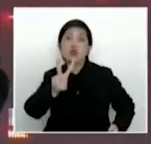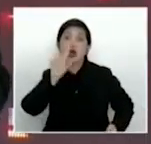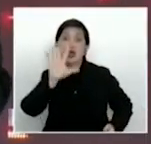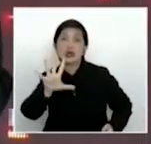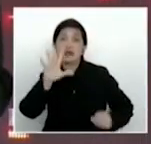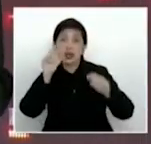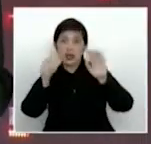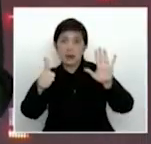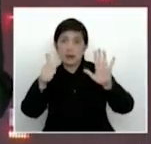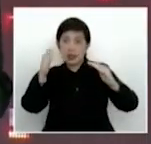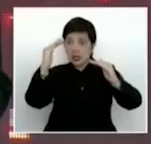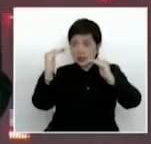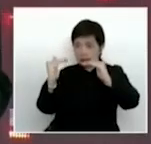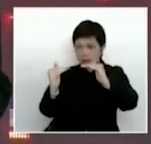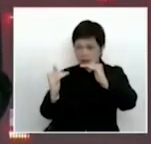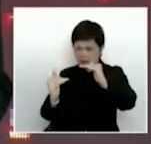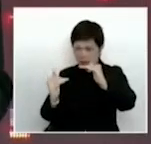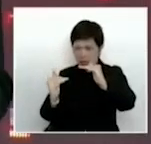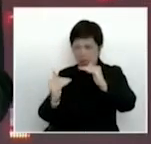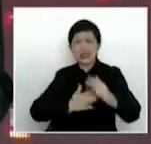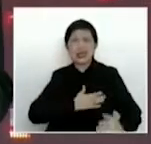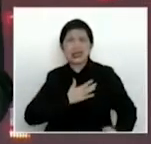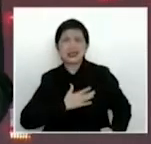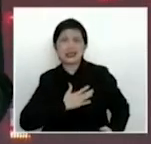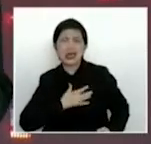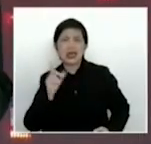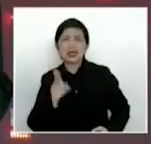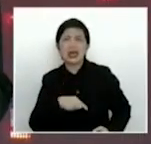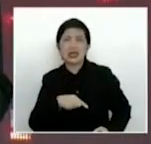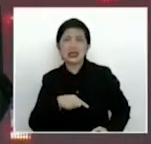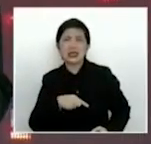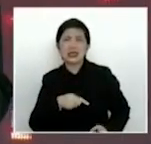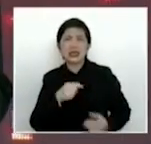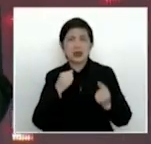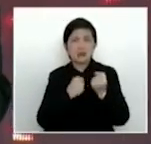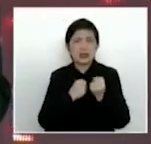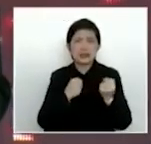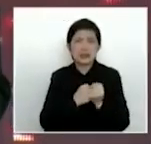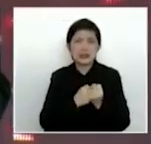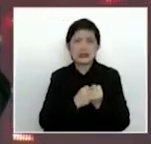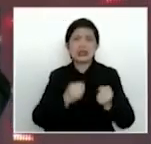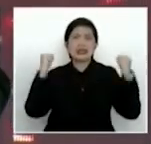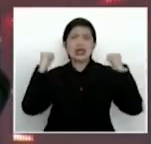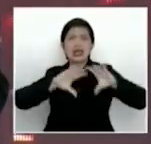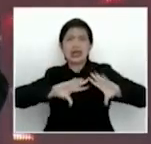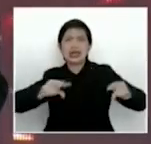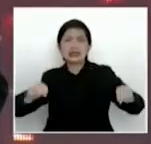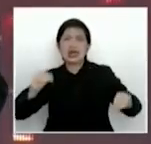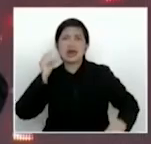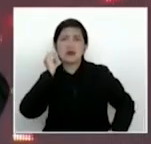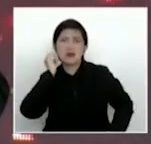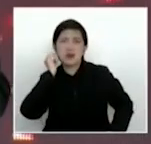0,256 ketimpangan ini sangat dirasakan dari sisi tingkat partisipasi angkatan kerja perempuan